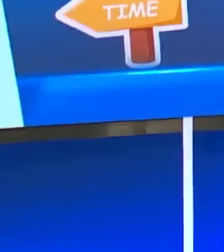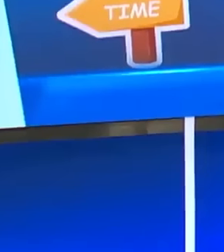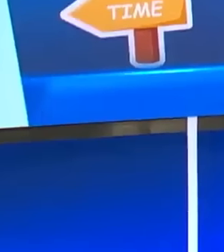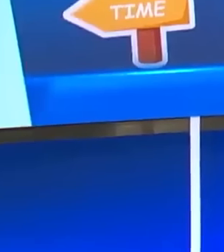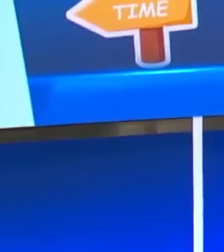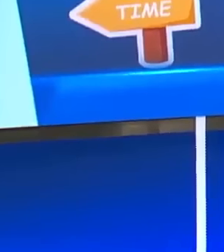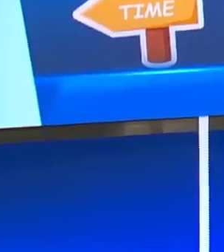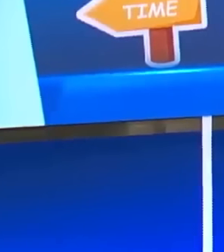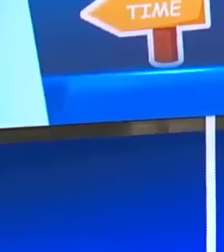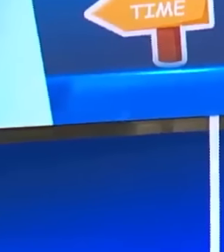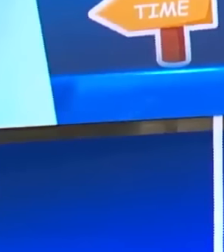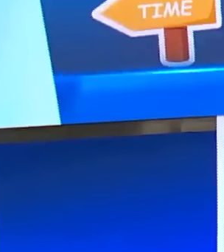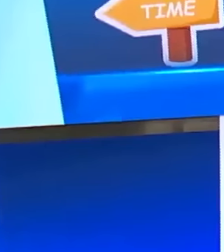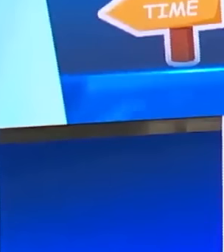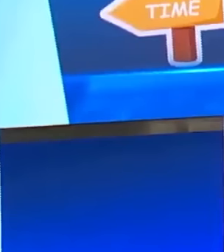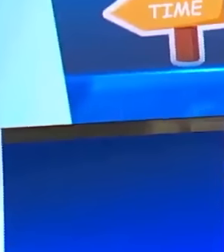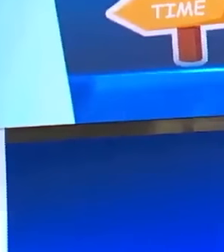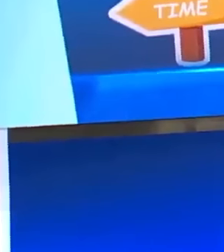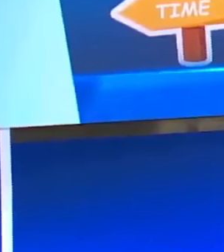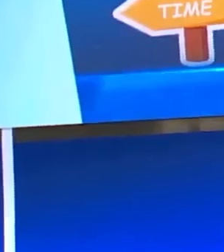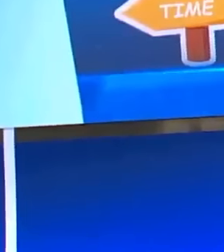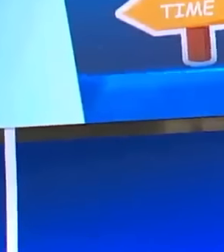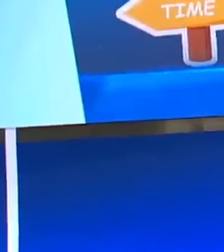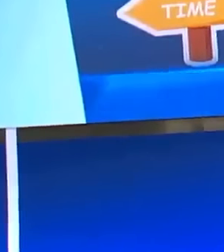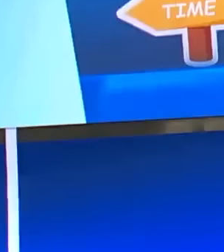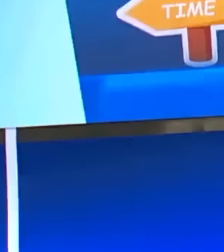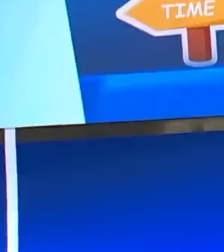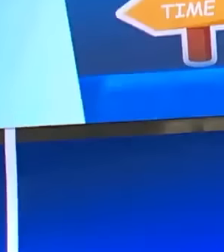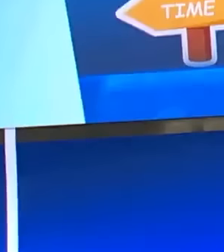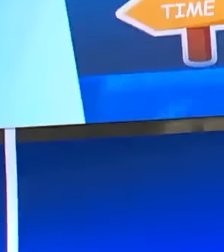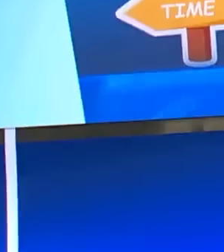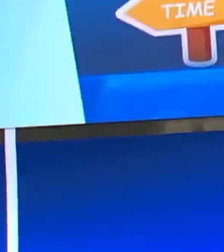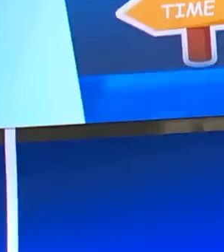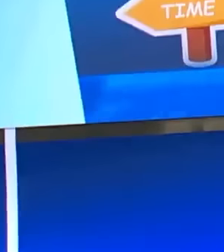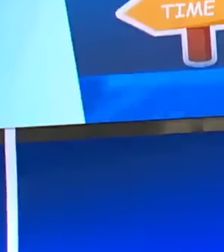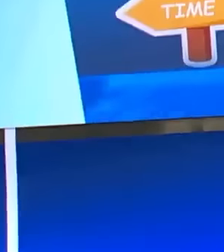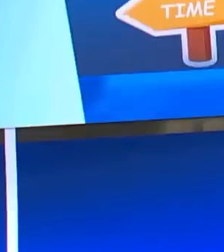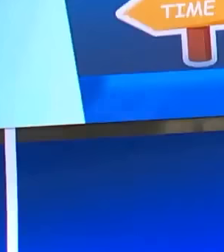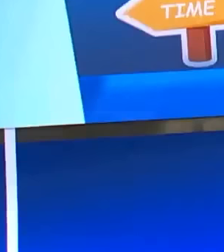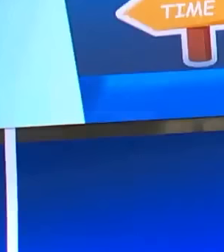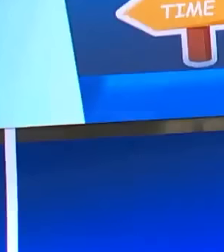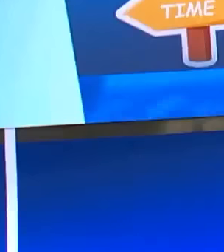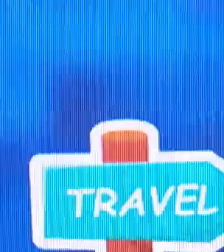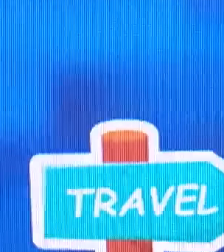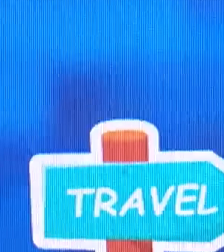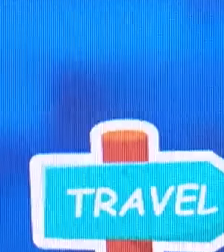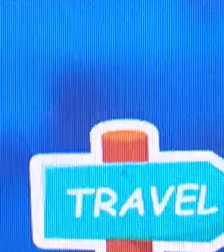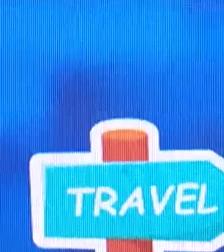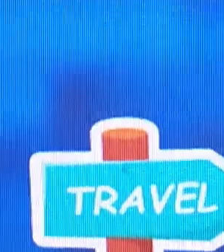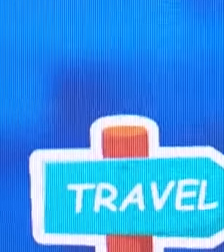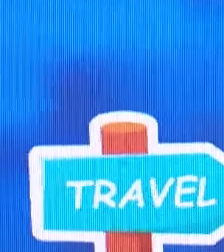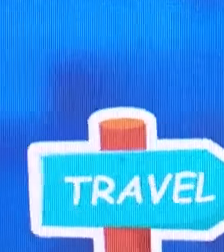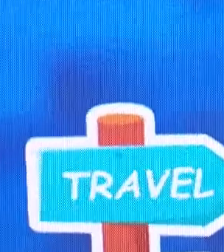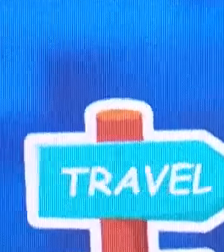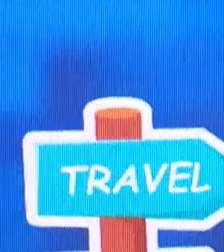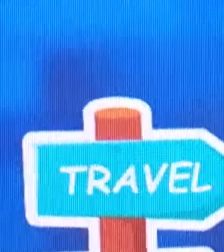านข้ามแม่น้ำแควดังมากนะคะตามแผนของการท่องเที่ยวบอกว่าจะยกระดับสะพานข้ามแม่น้ำแควค่ะจะมีเรื่องของแสงสีเสียงเข้